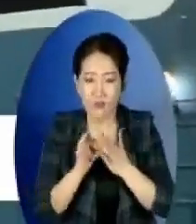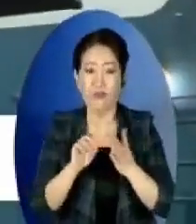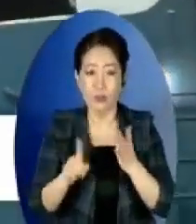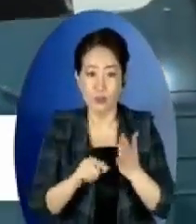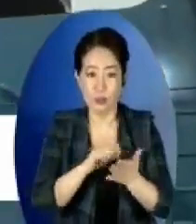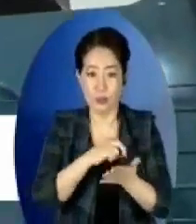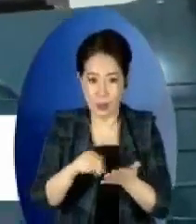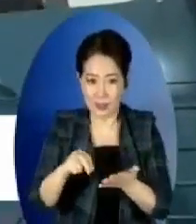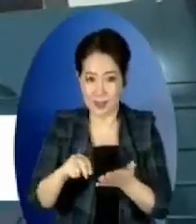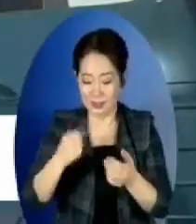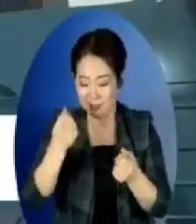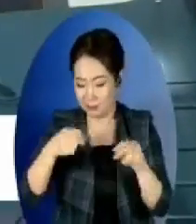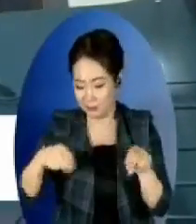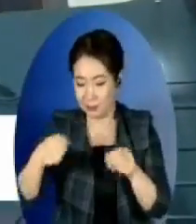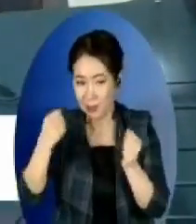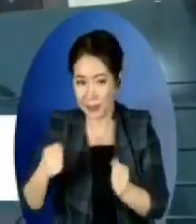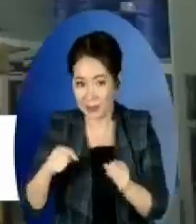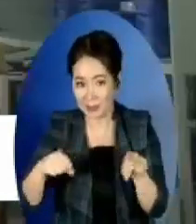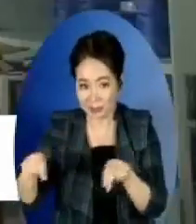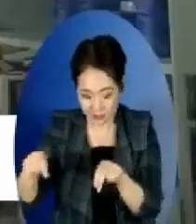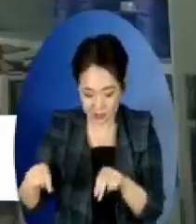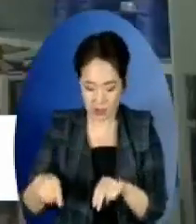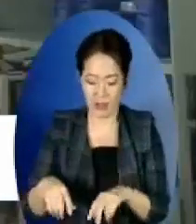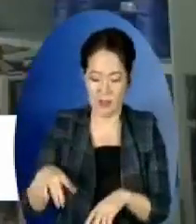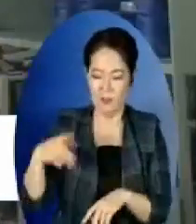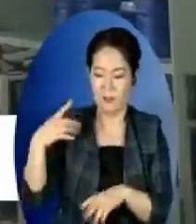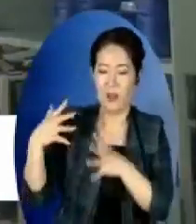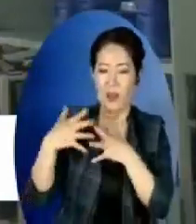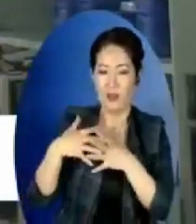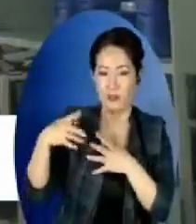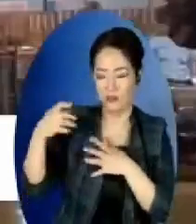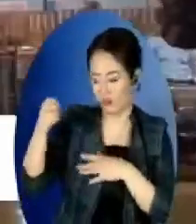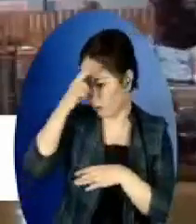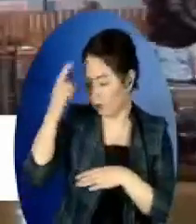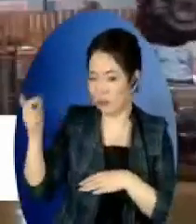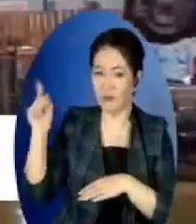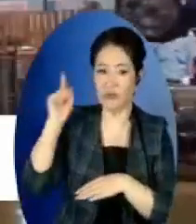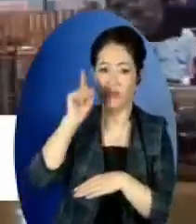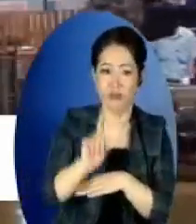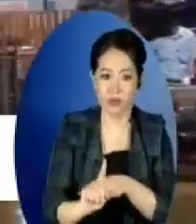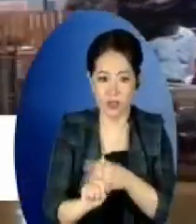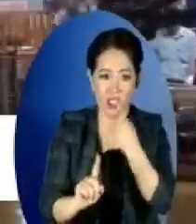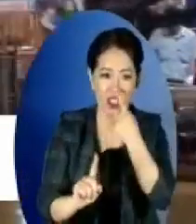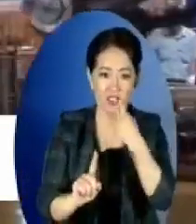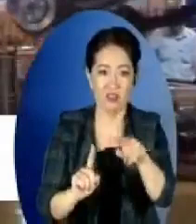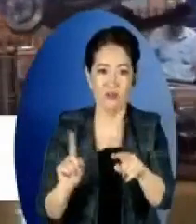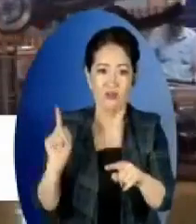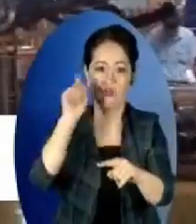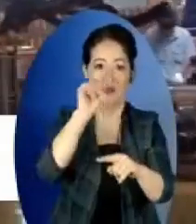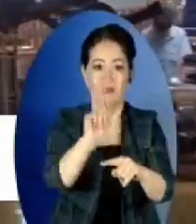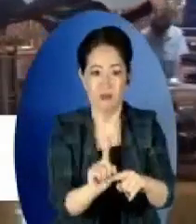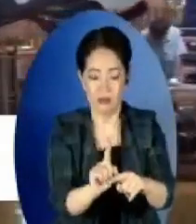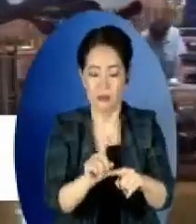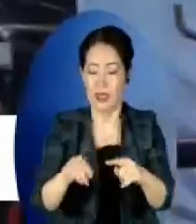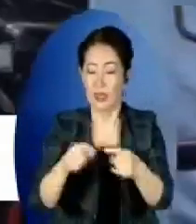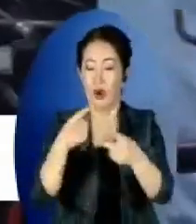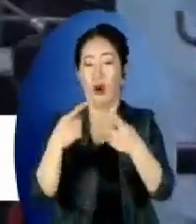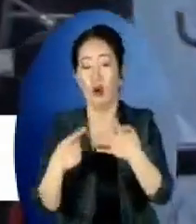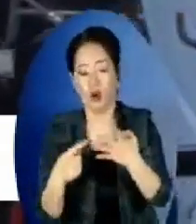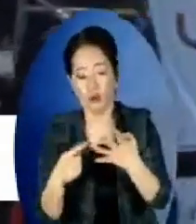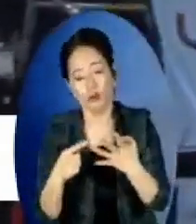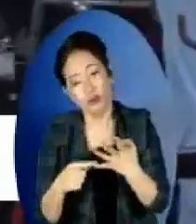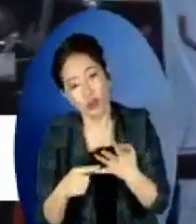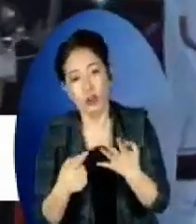Америк нэгдсэн улсын төрийн тэргүүн хятад улсад айлчилж дараагийн шатны одоо хилэлцээг эхлүүлэх төлөвлөгөөтэй байгаа гэж мэдгдсэн. За